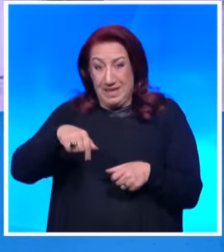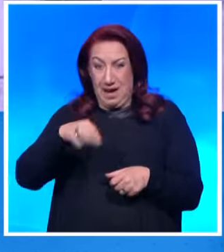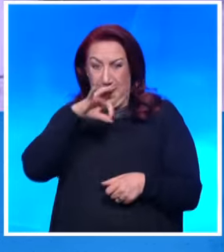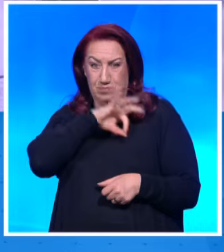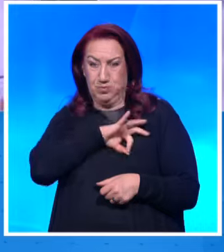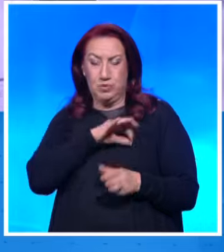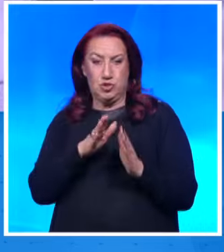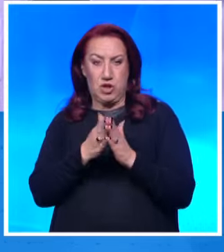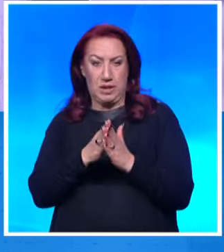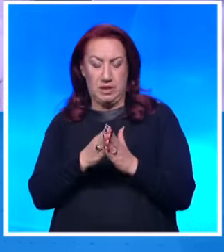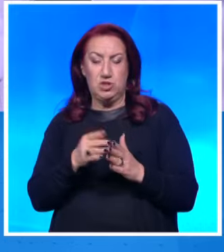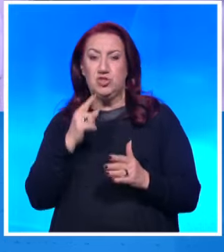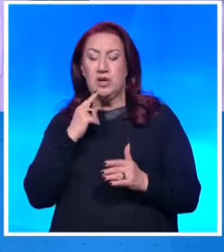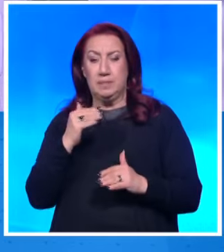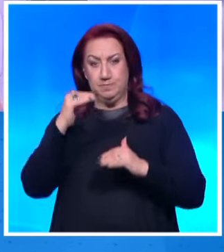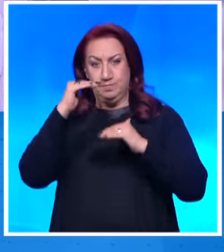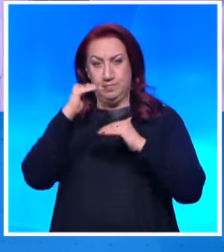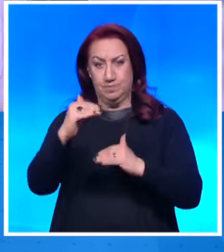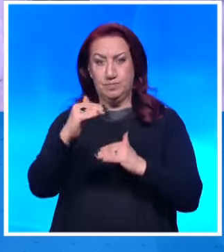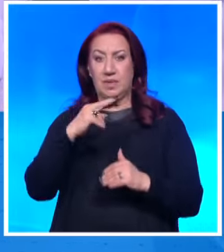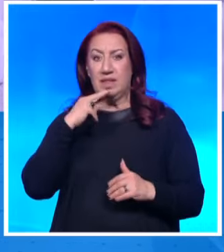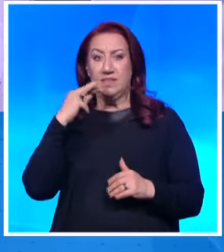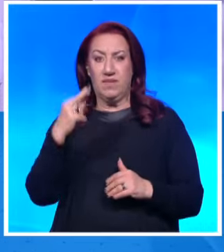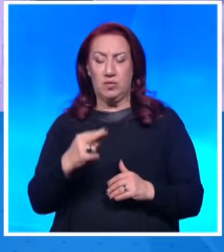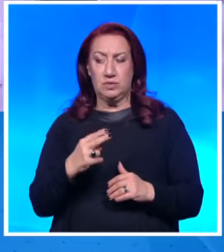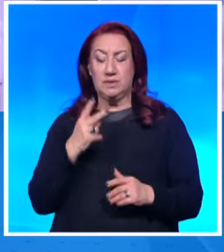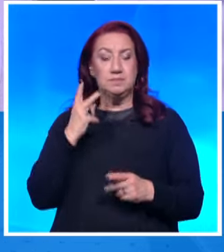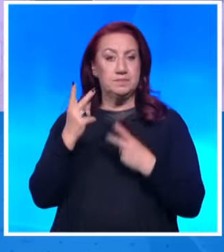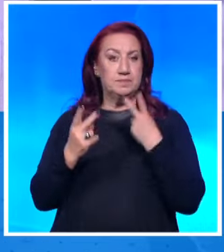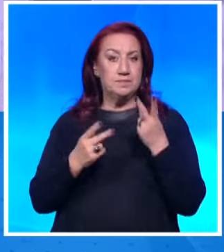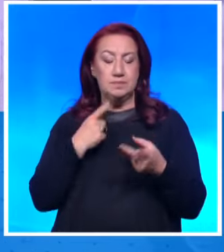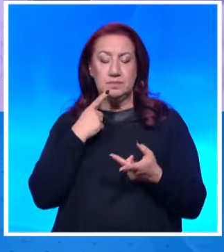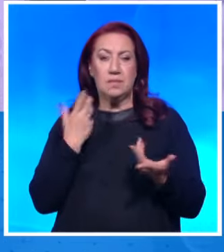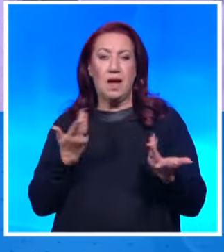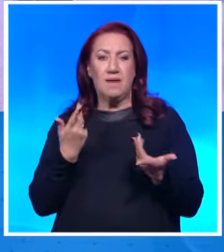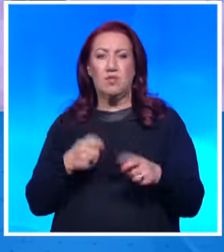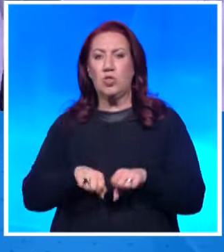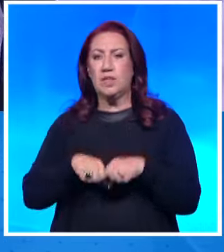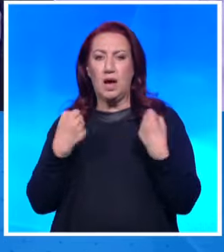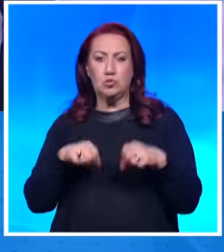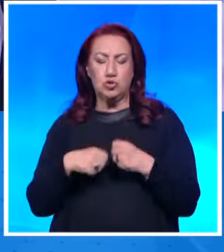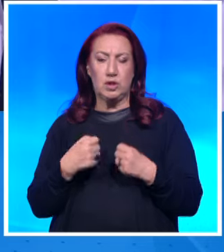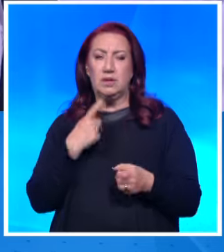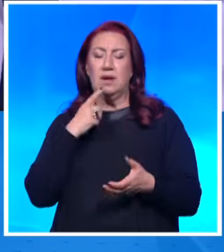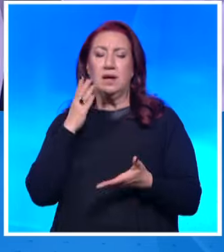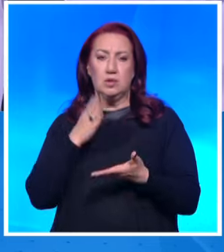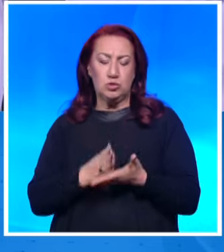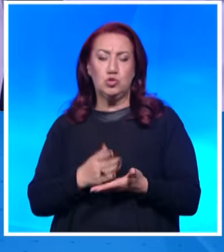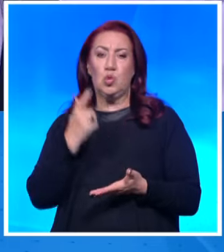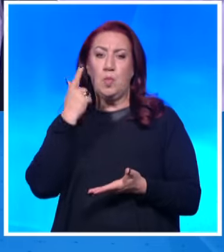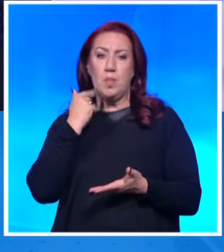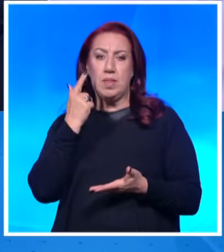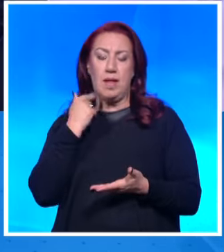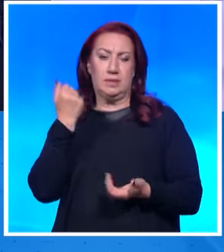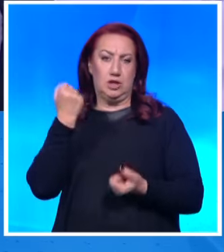В рамките на стажа им от 2 години ние наблюдаваме произшествията, в които те участват, и категорично новите водачи,